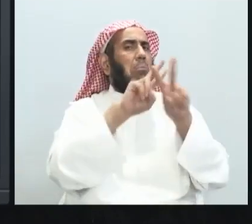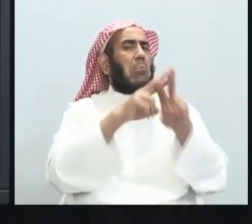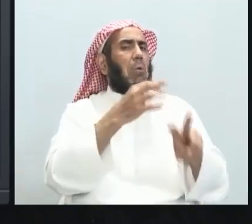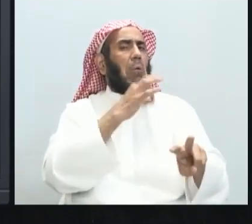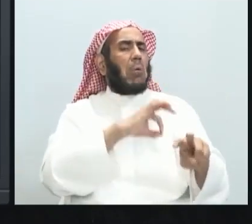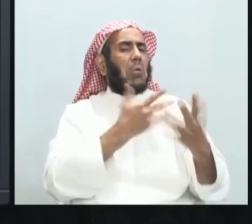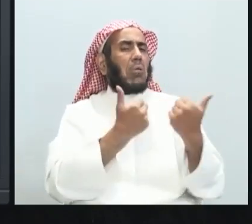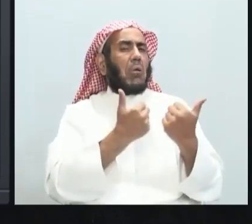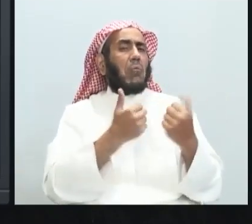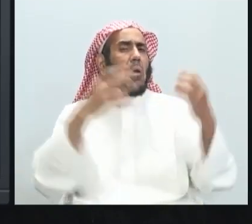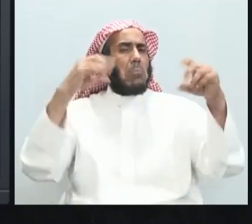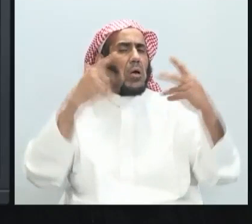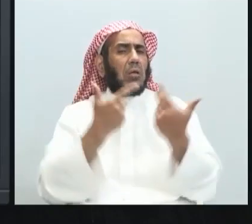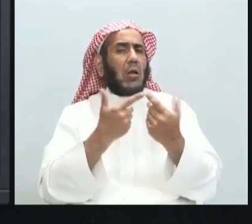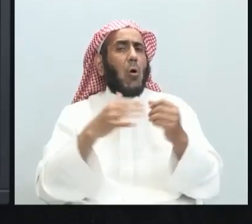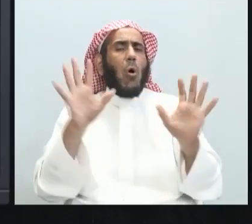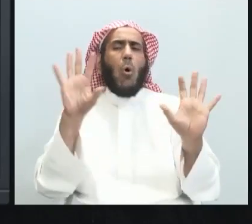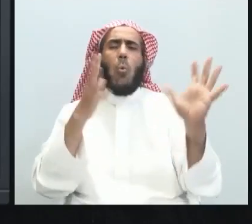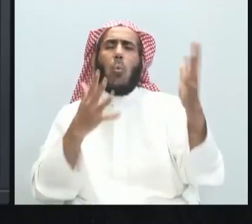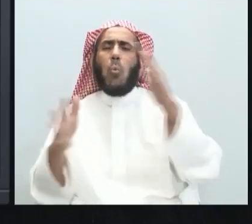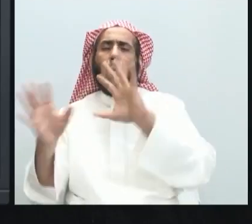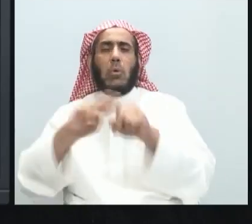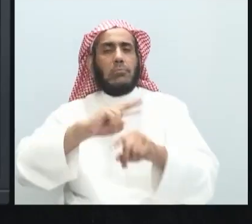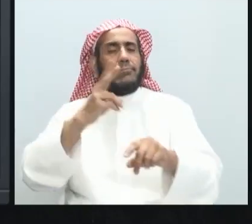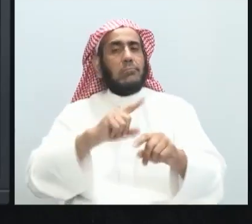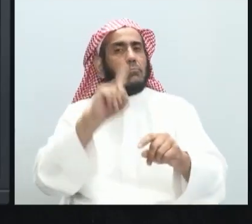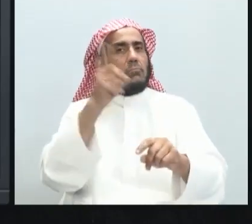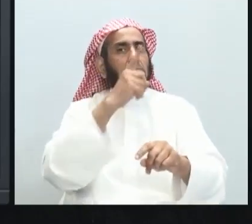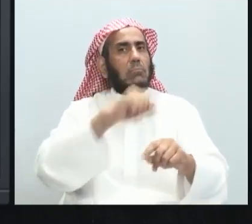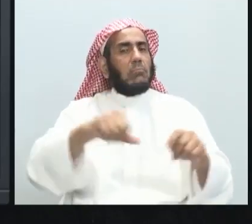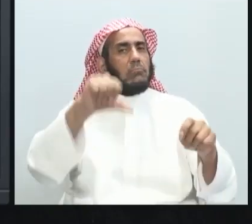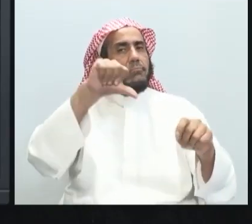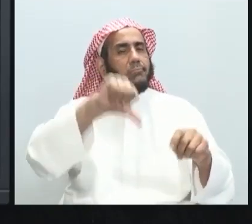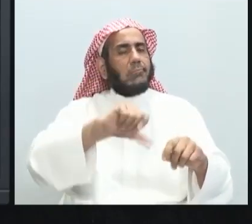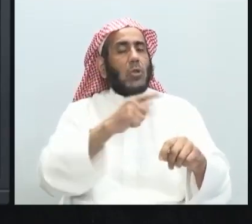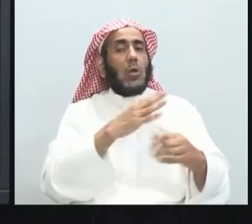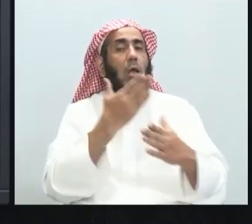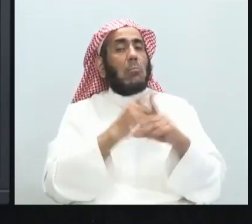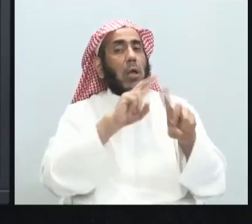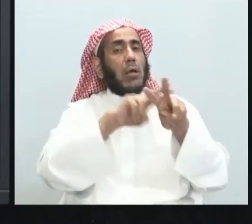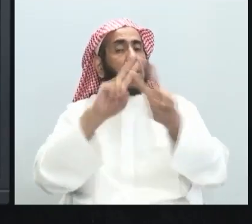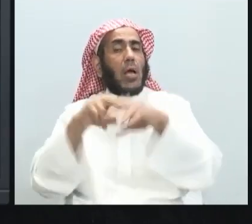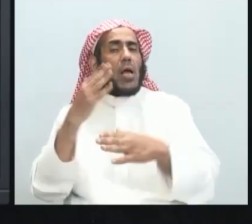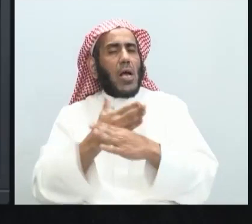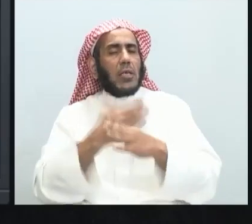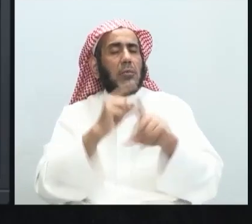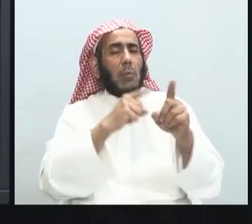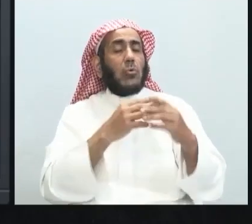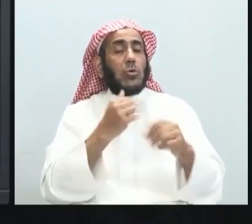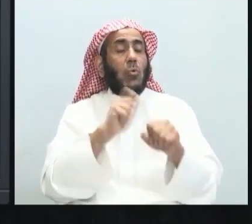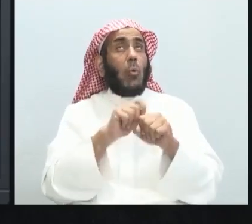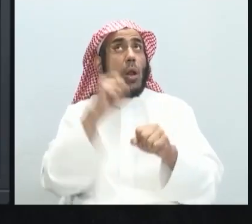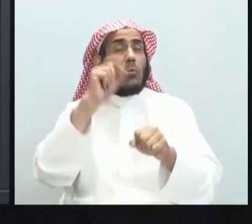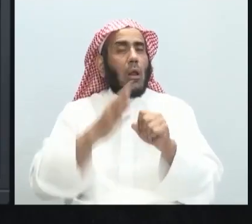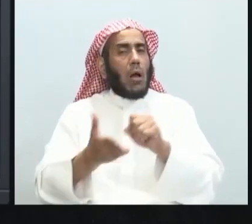تاثيرا في المطر او في الرياح او في غيرها فهذا باطل وانما هي اسباب جعلها الله جل وعلا وهو